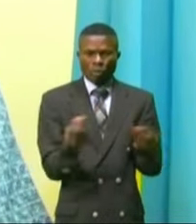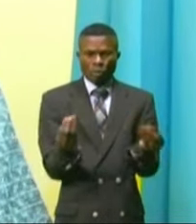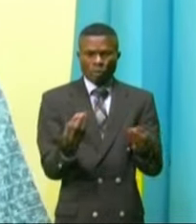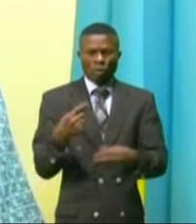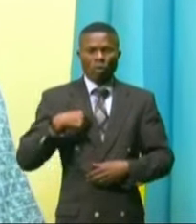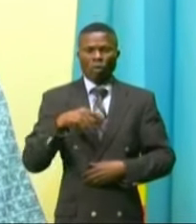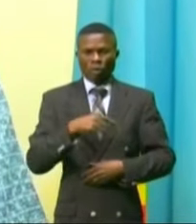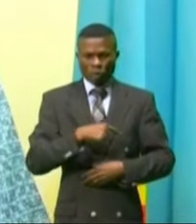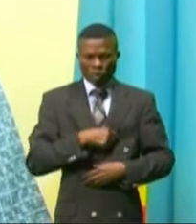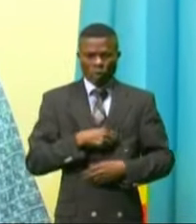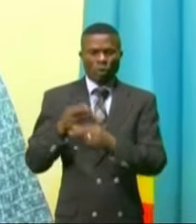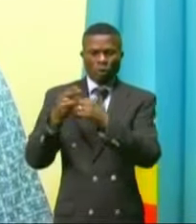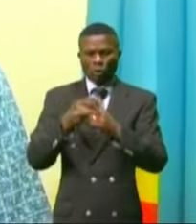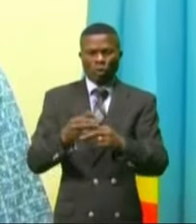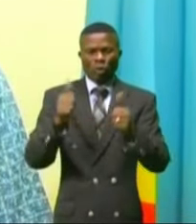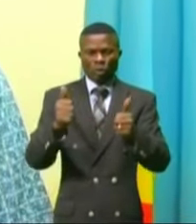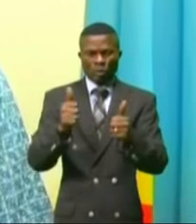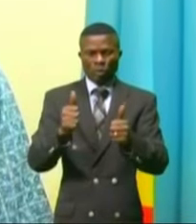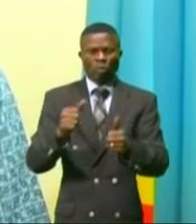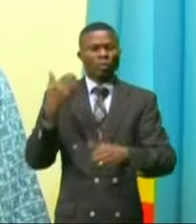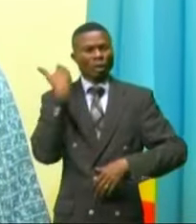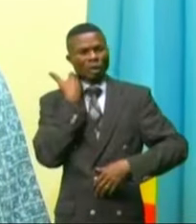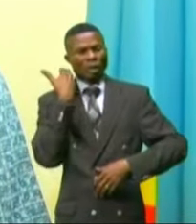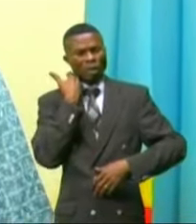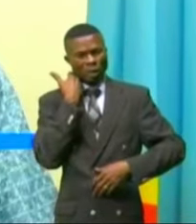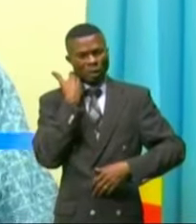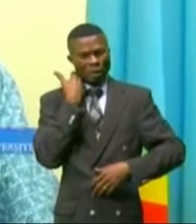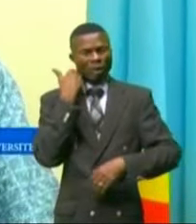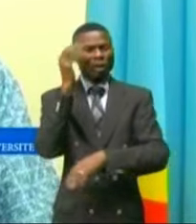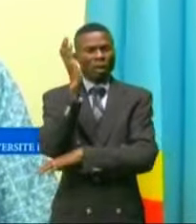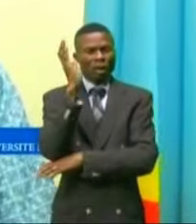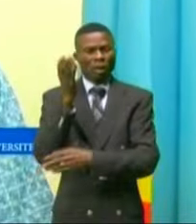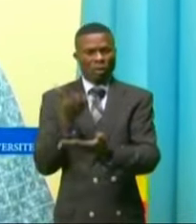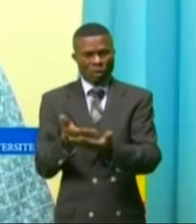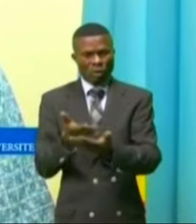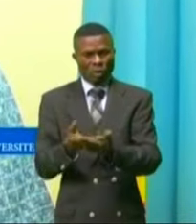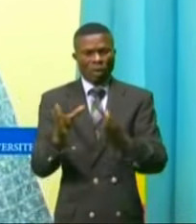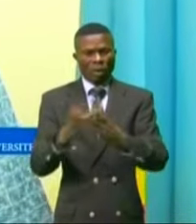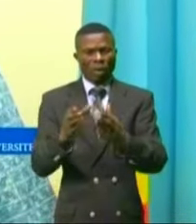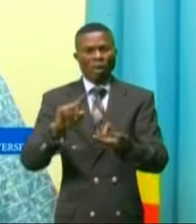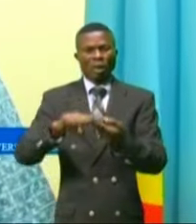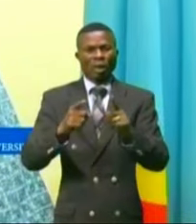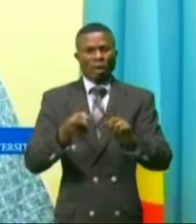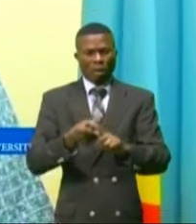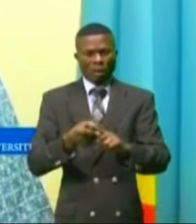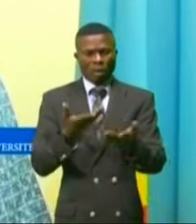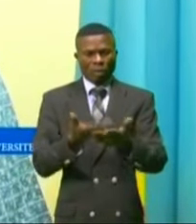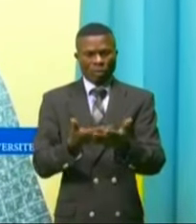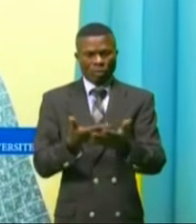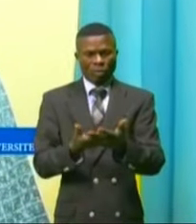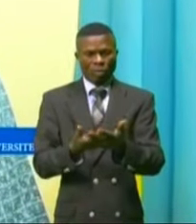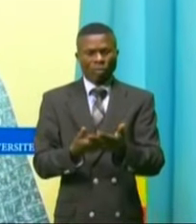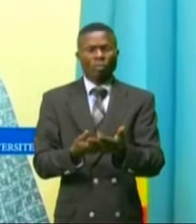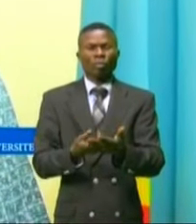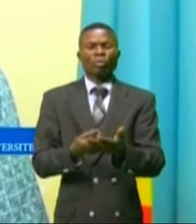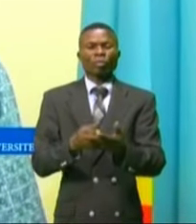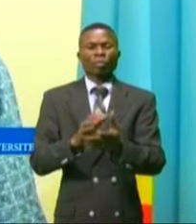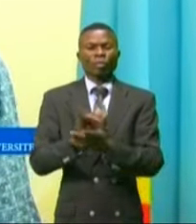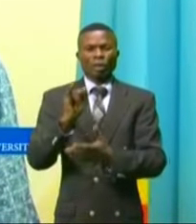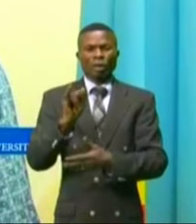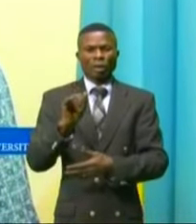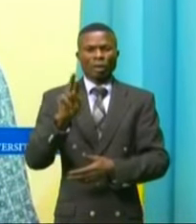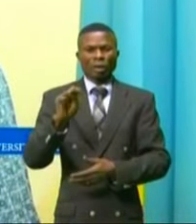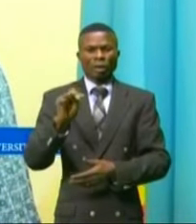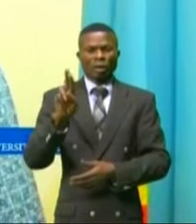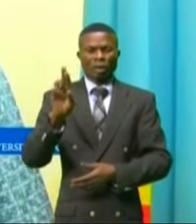puissions bien surveiller les épidémies émergentes avec nos collègues, c'est par exemple l'IMRB, avec